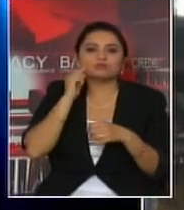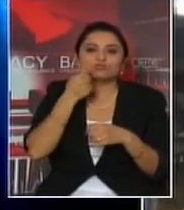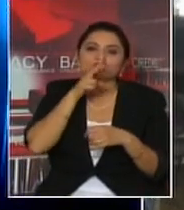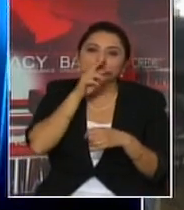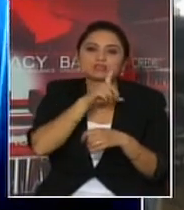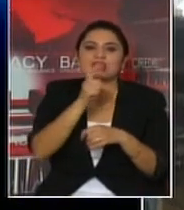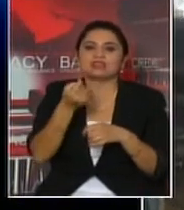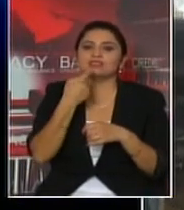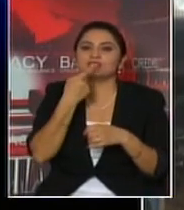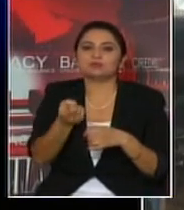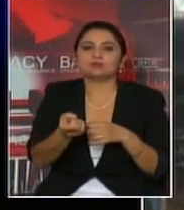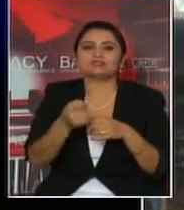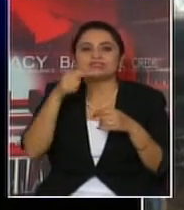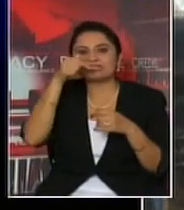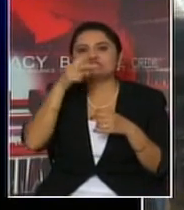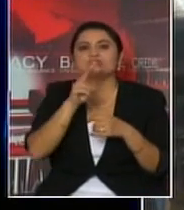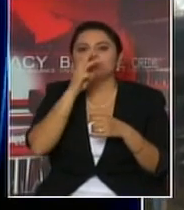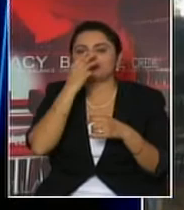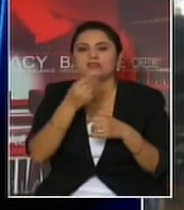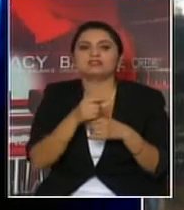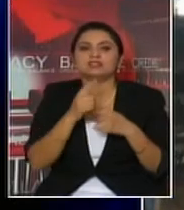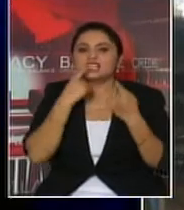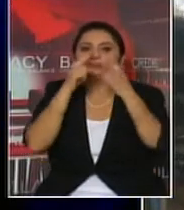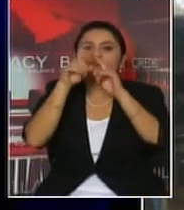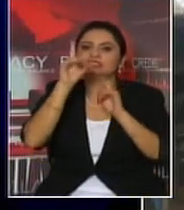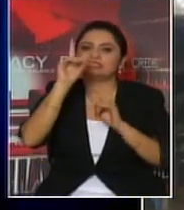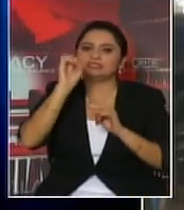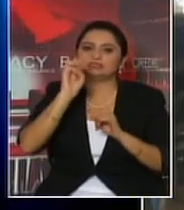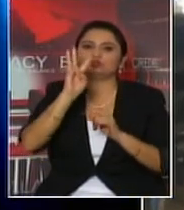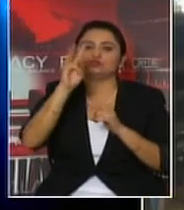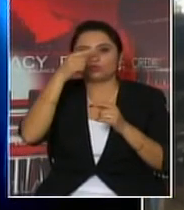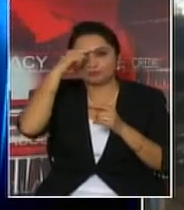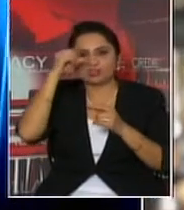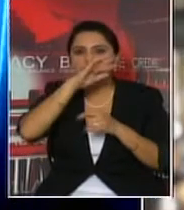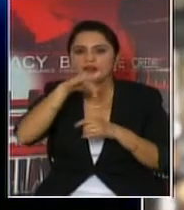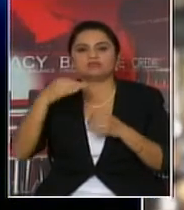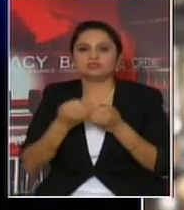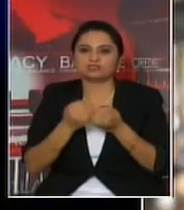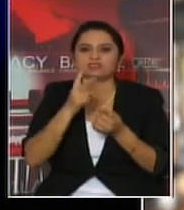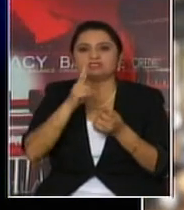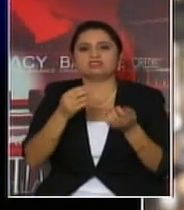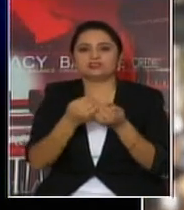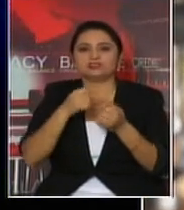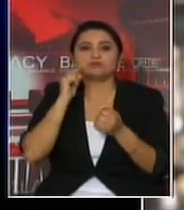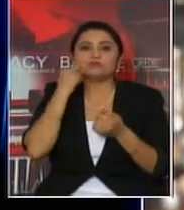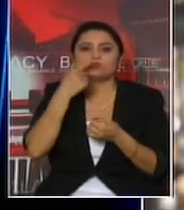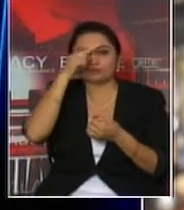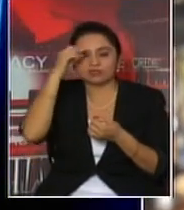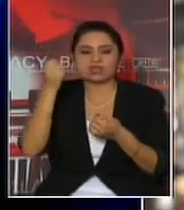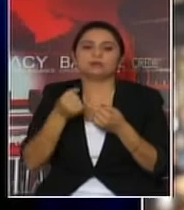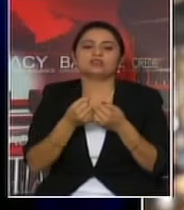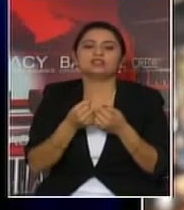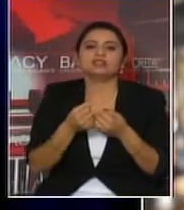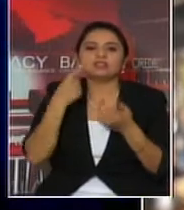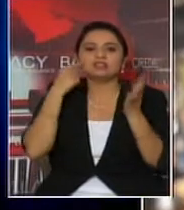बोलीका लागि भन्दै टेलिभिजनका पर्दाहरूमा माउन्टेन ड्यूका विज्ञापनहरू बज्ने गर्छन्। यसरी मिठो विज्ञापन बजाउने कम्पनीले